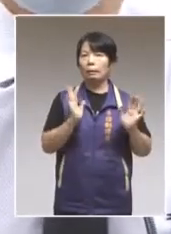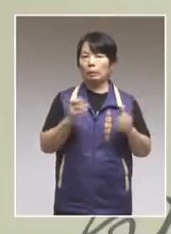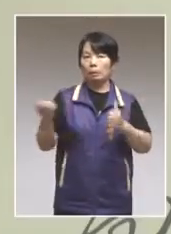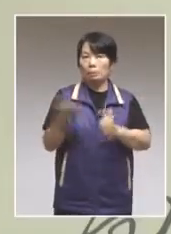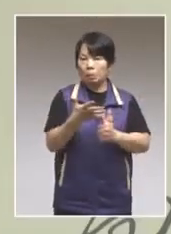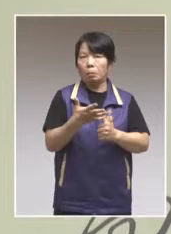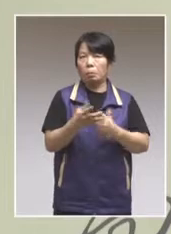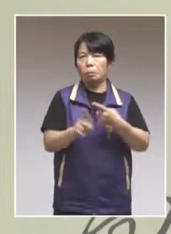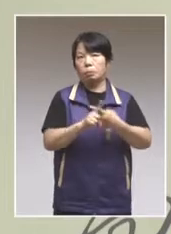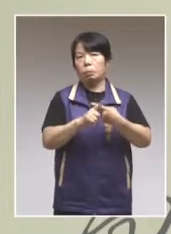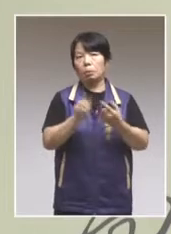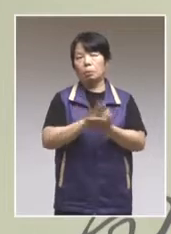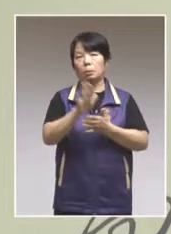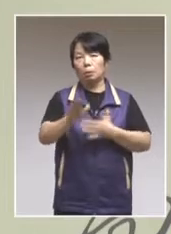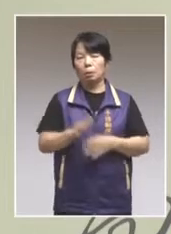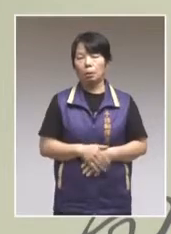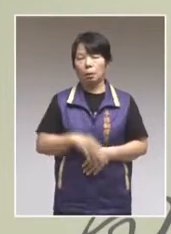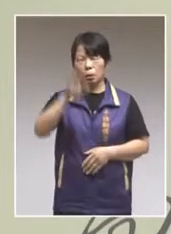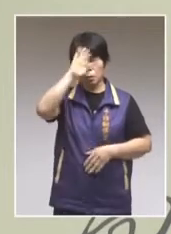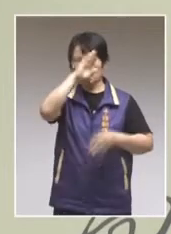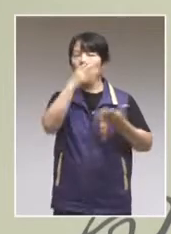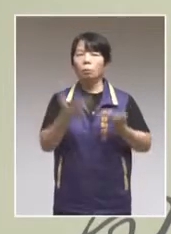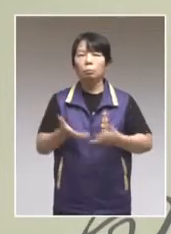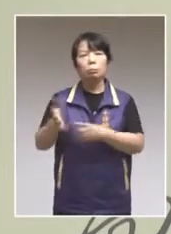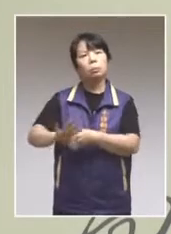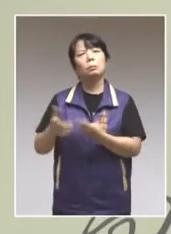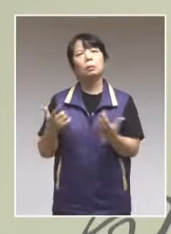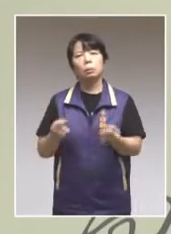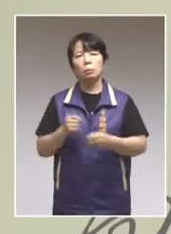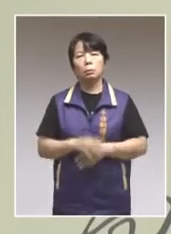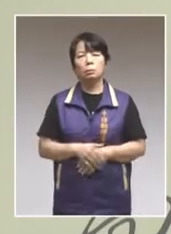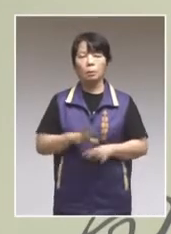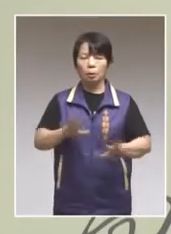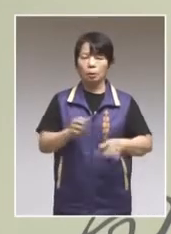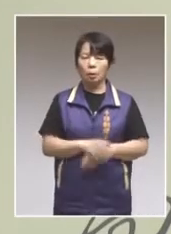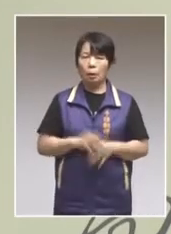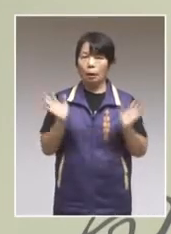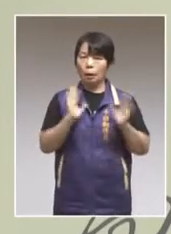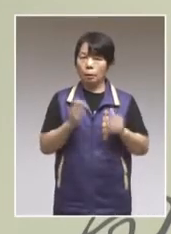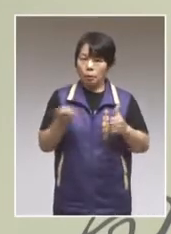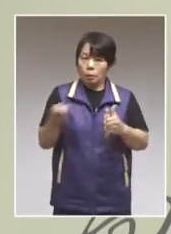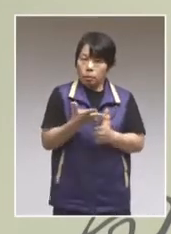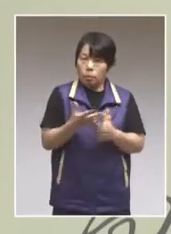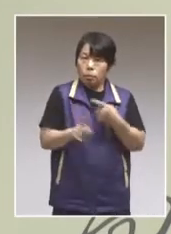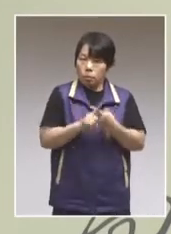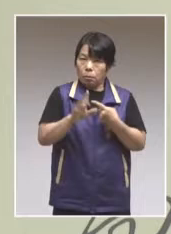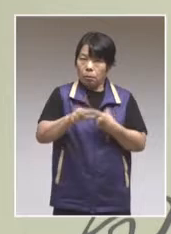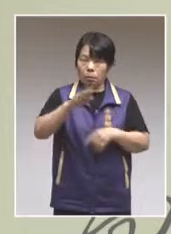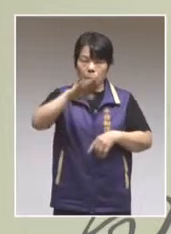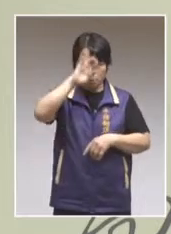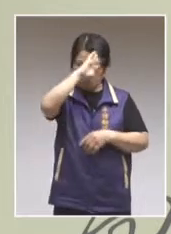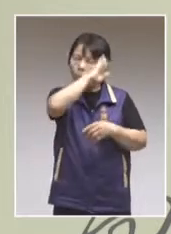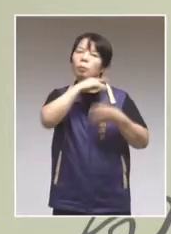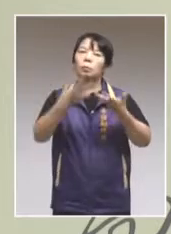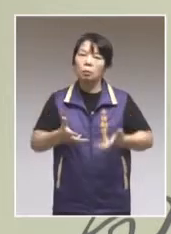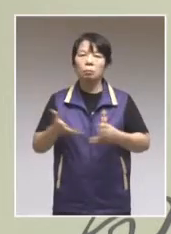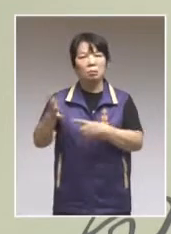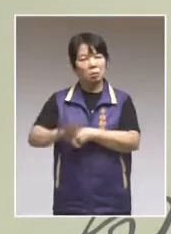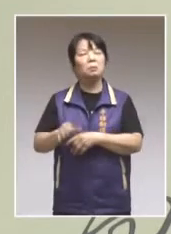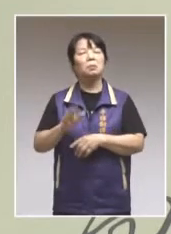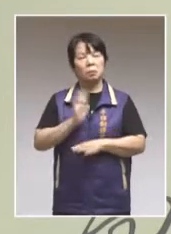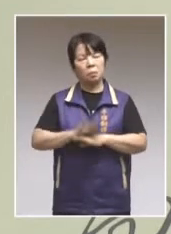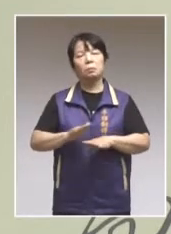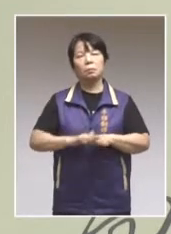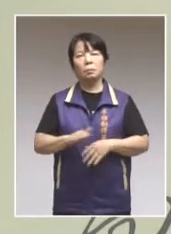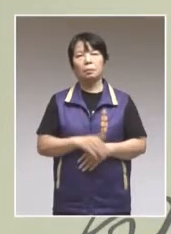后，就像今天有一位重症的个案死亡一样，小朋友染疫了以后一样会重症，一样会死亡。那所